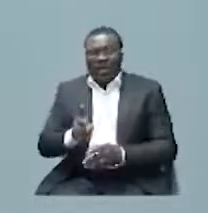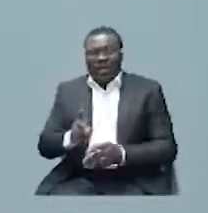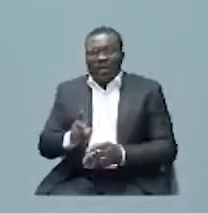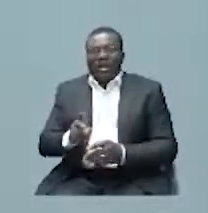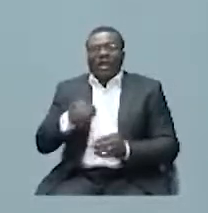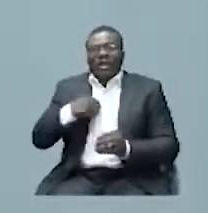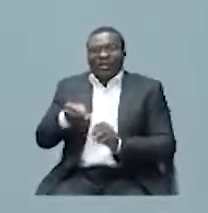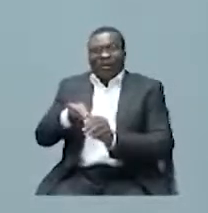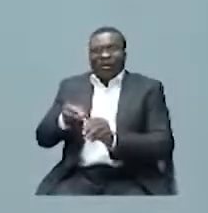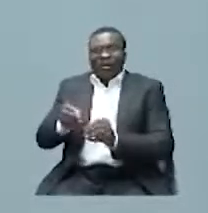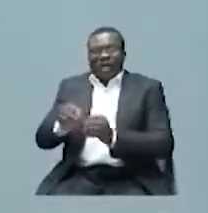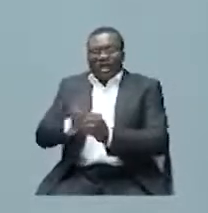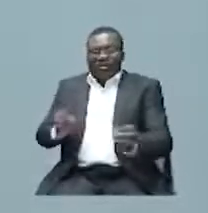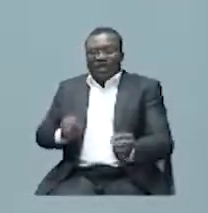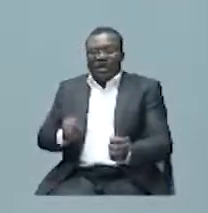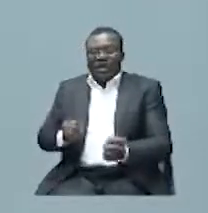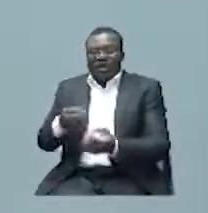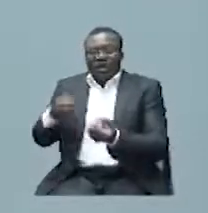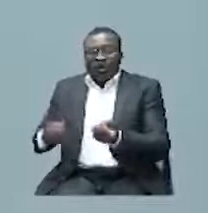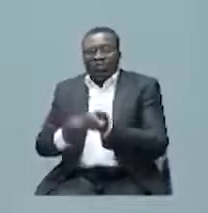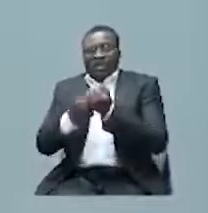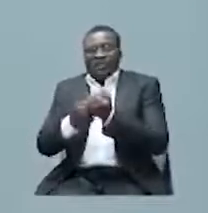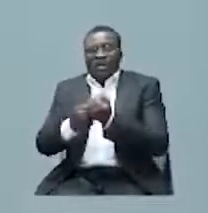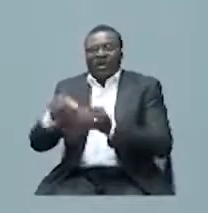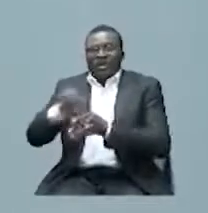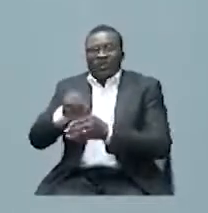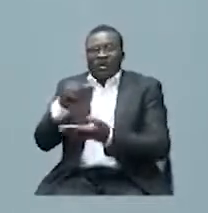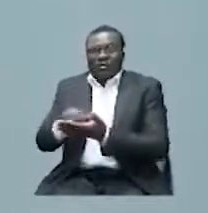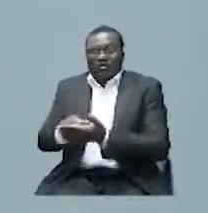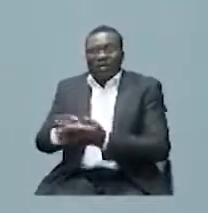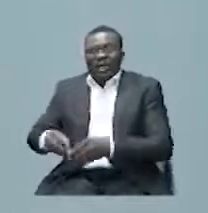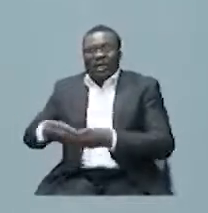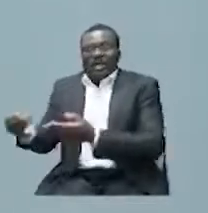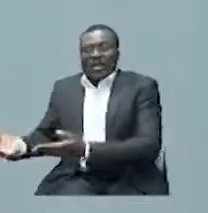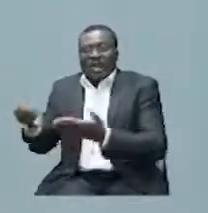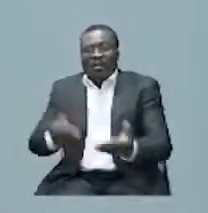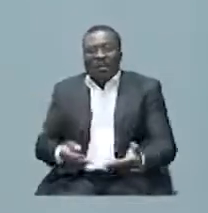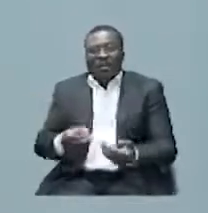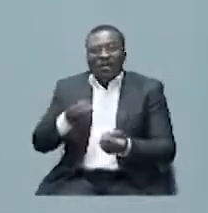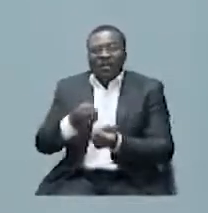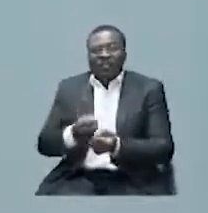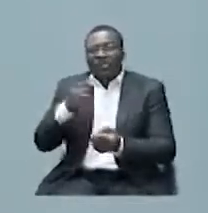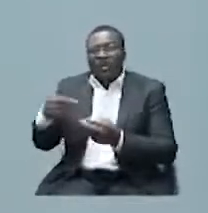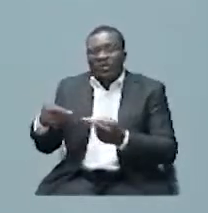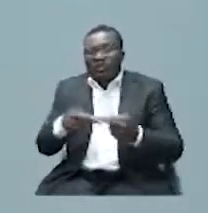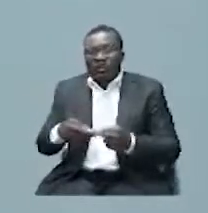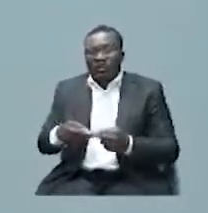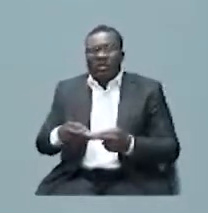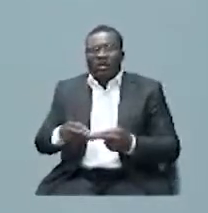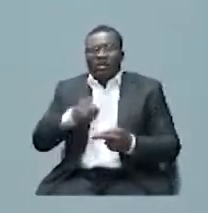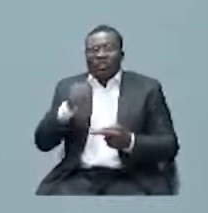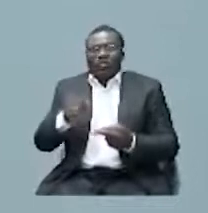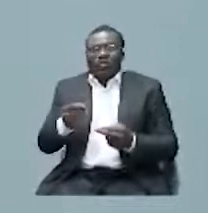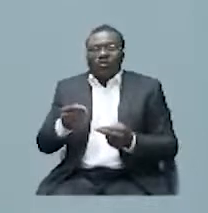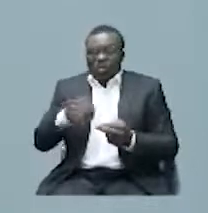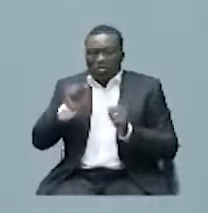échapper au financement des opérateurs économiques qui parfois sont des financements pervers, qui sont des financements qui sont liés. Je suis bien placé pour le dire.